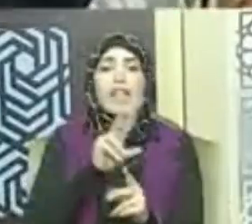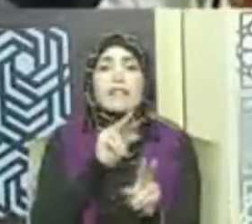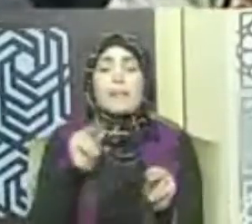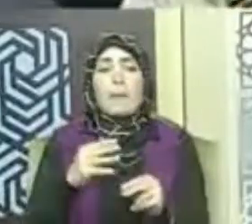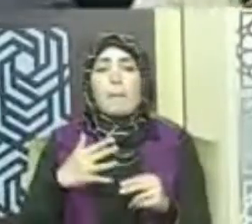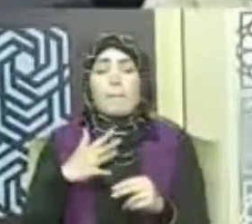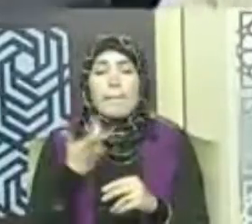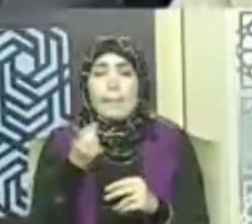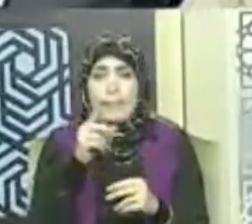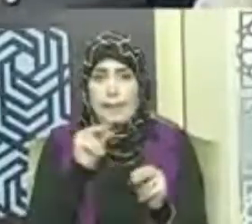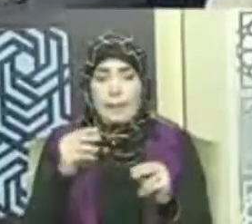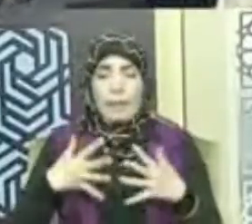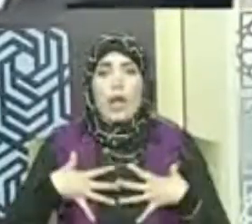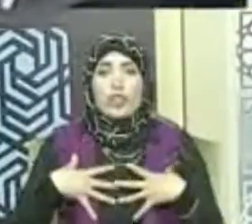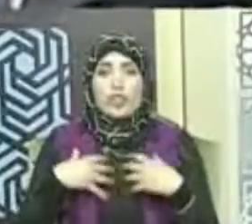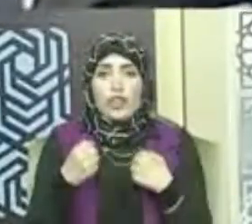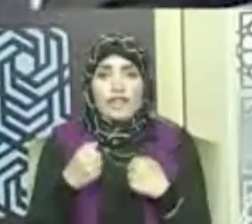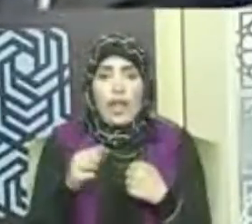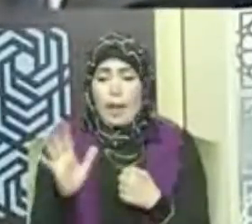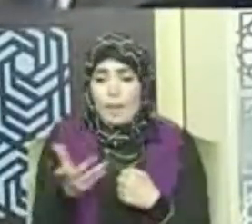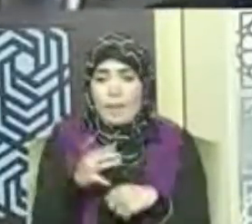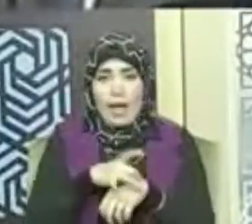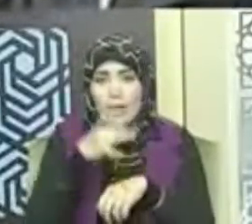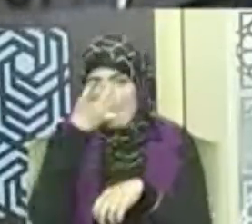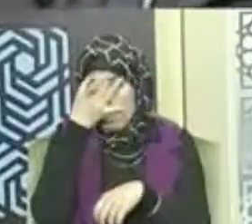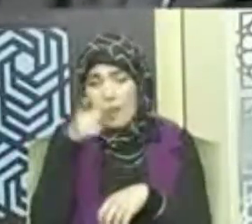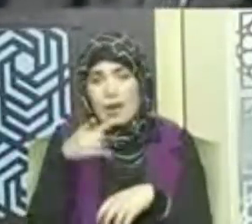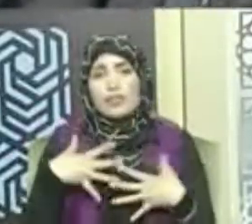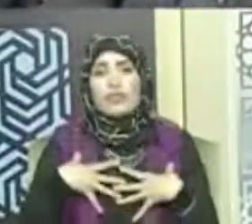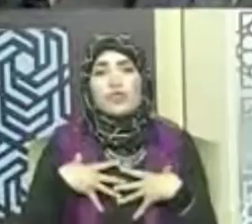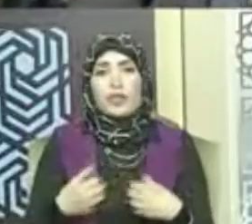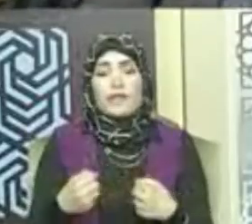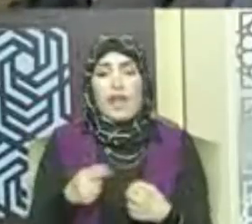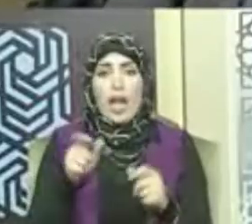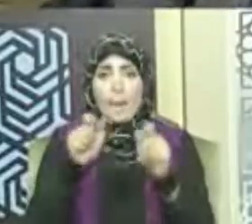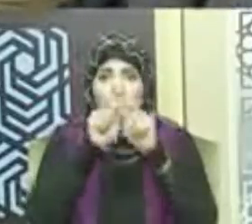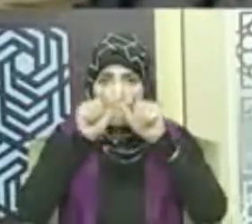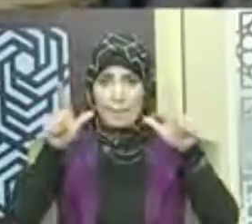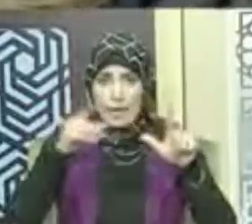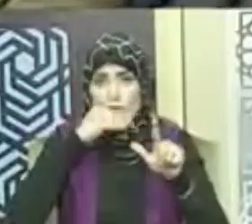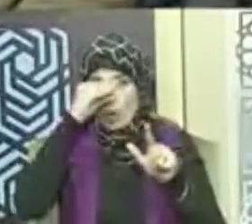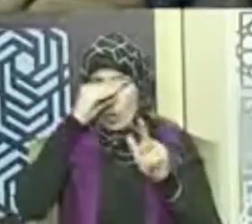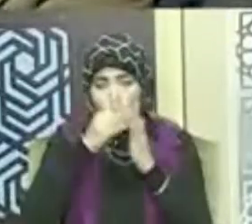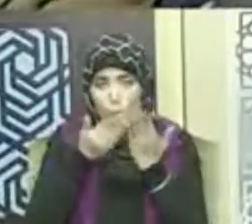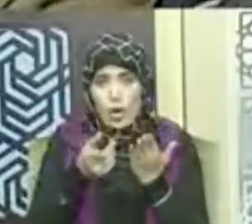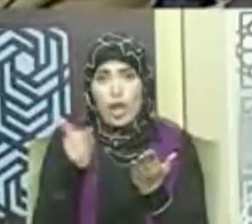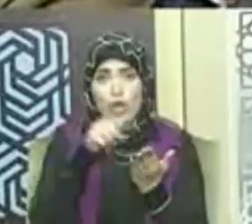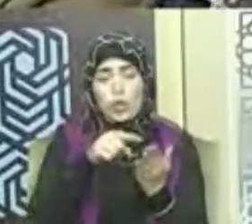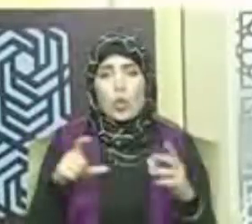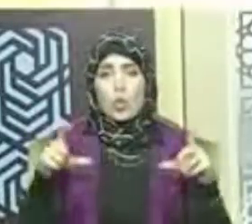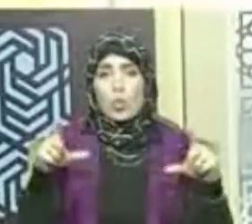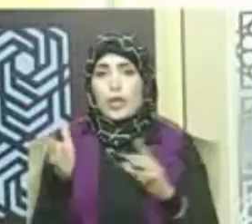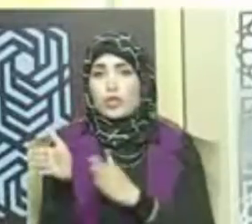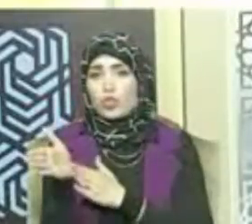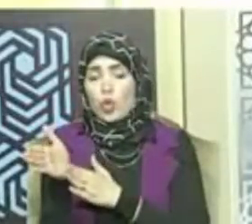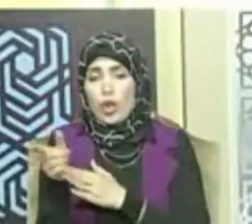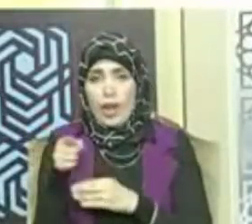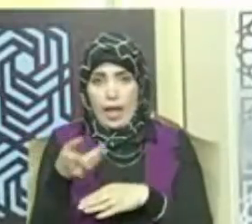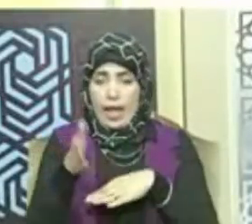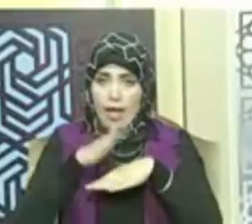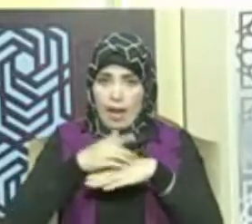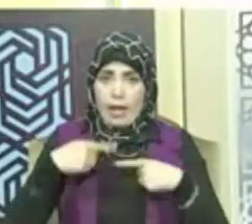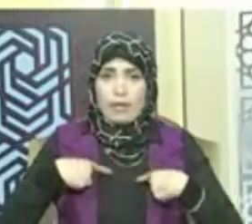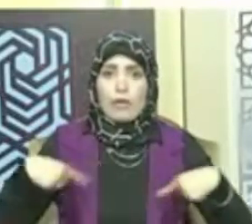داء. وقد بيّن القرآن وبيّنت السنة علينا أن